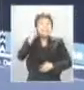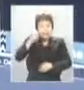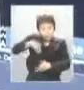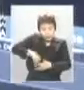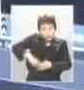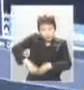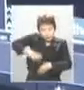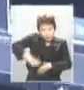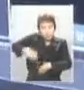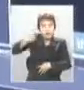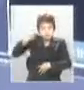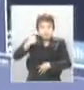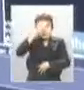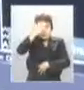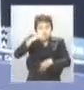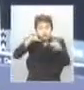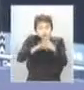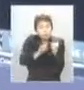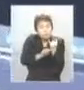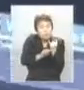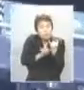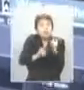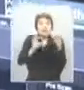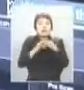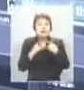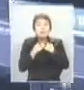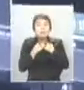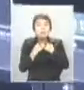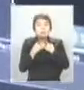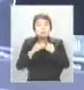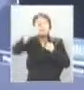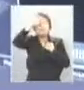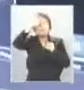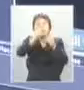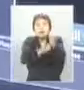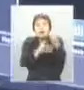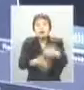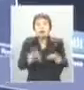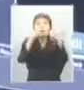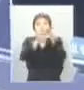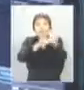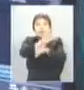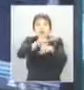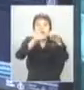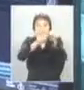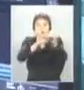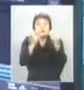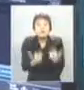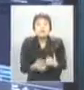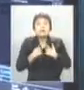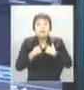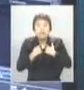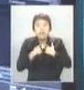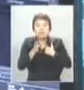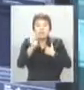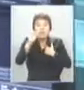อาจจะเกิดจากการทหลพ่อคุณป่วยเป็โรคถุงลมป่งพองมานานกวา 10 ปีทำให้วันนี้ขณะแพทย์ได้นำเสมหากของหวพ่